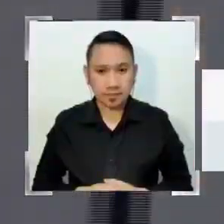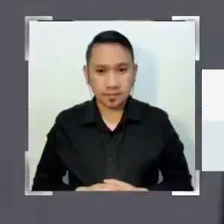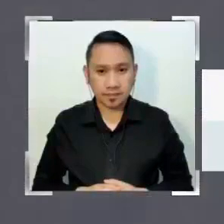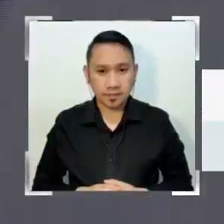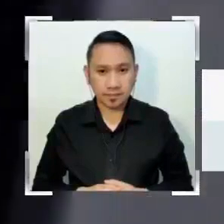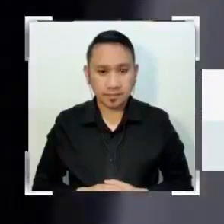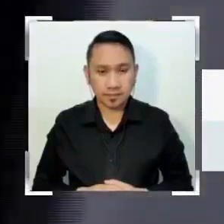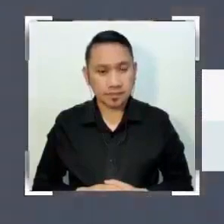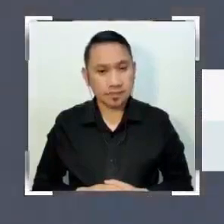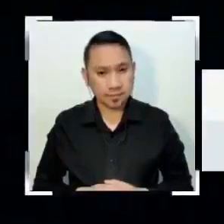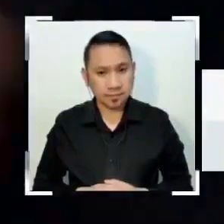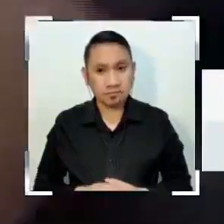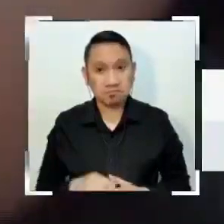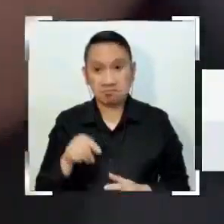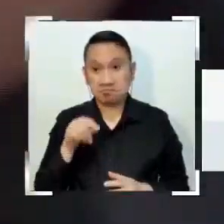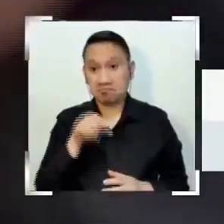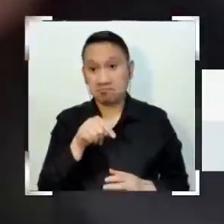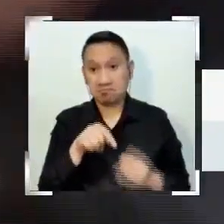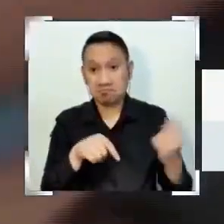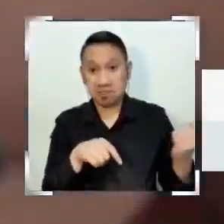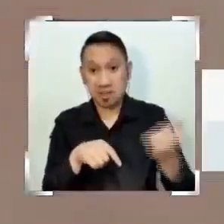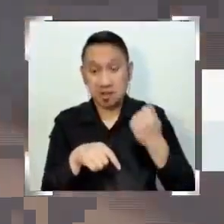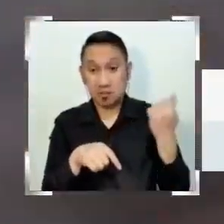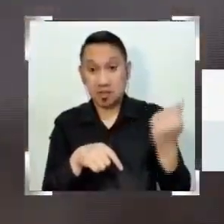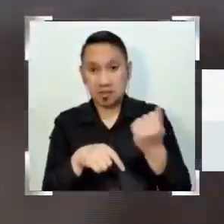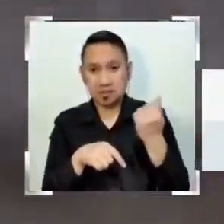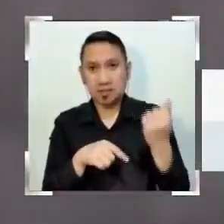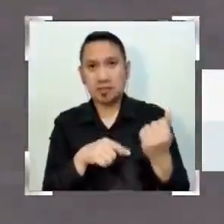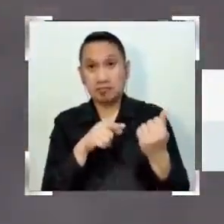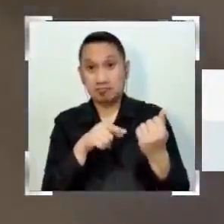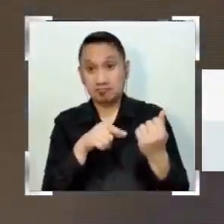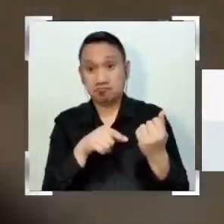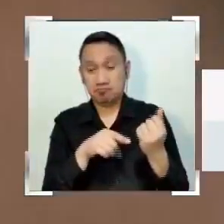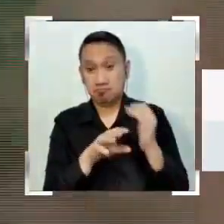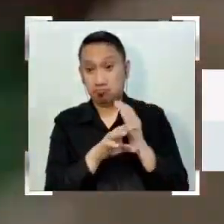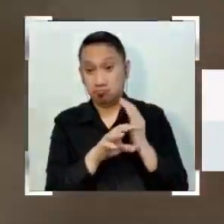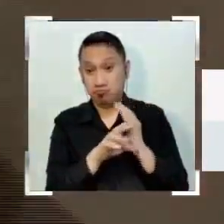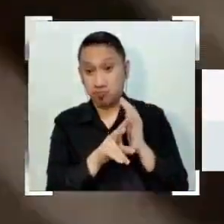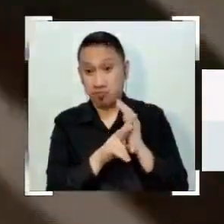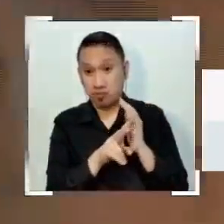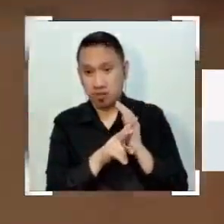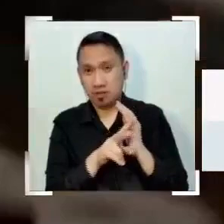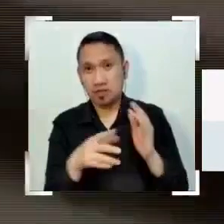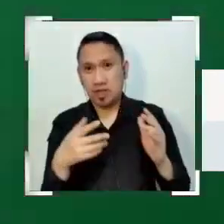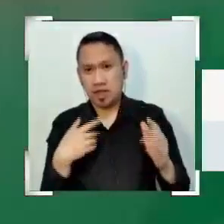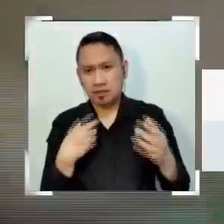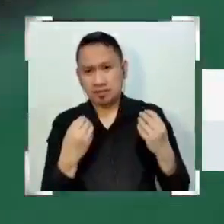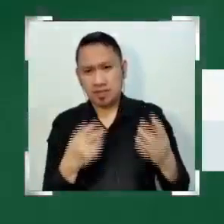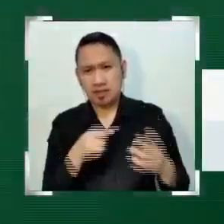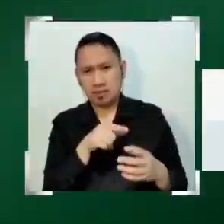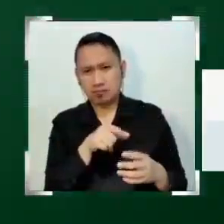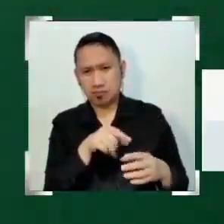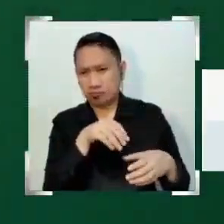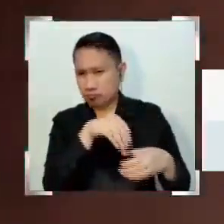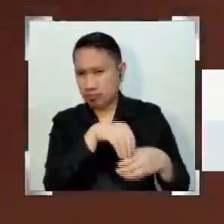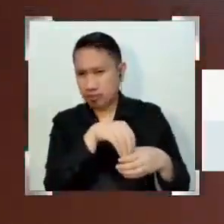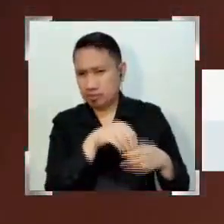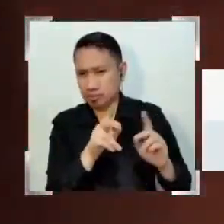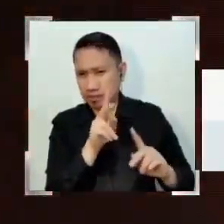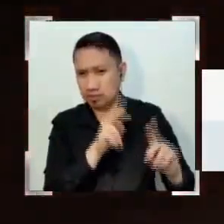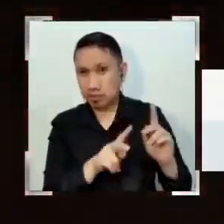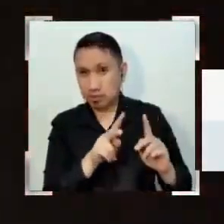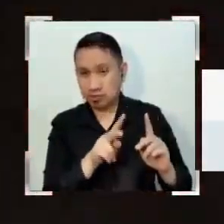Kuha yan mula sa loob ng isang ambulansya sa Ansar Station sa Gaza. Puno ng medics at mga sibilyan ang ambulansya nang bigla itong